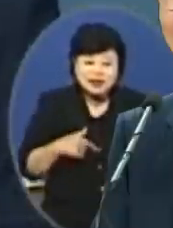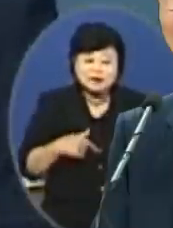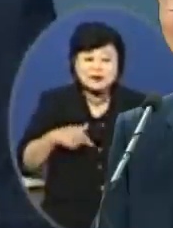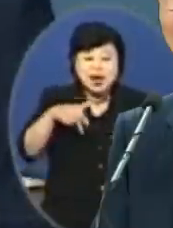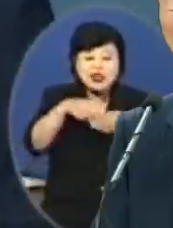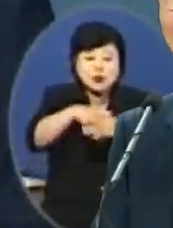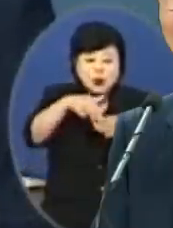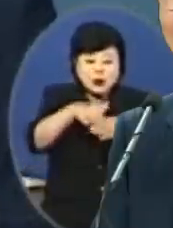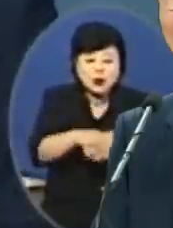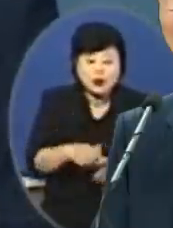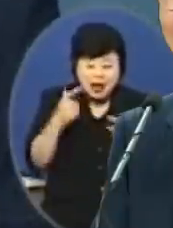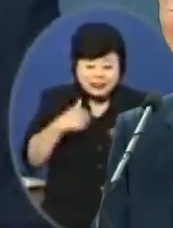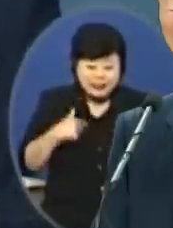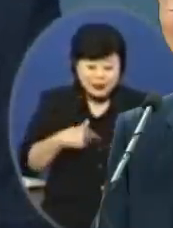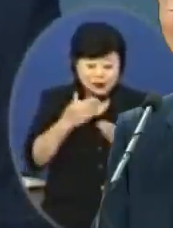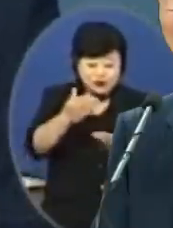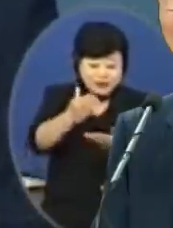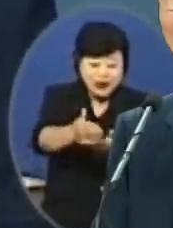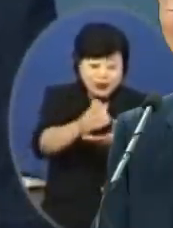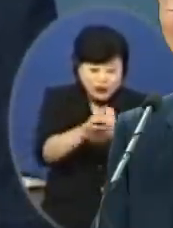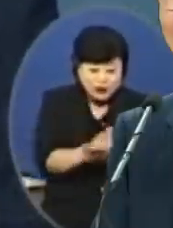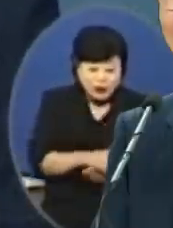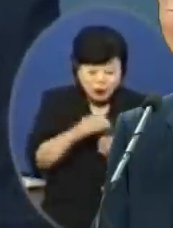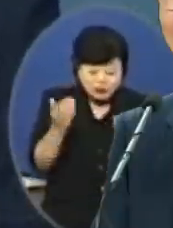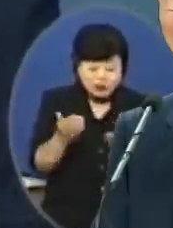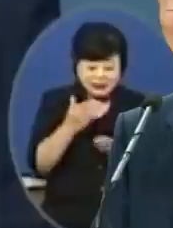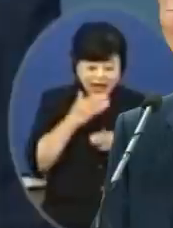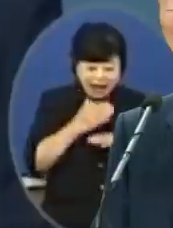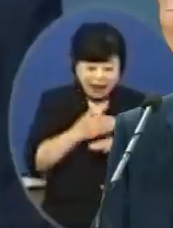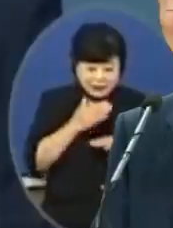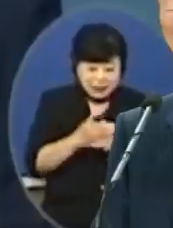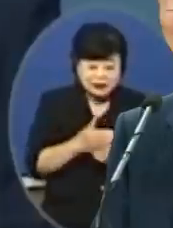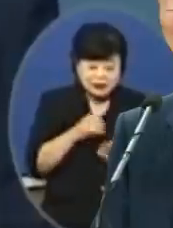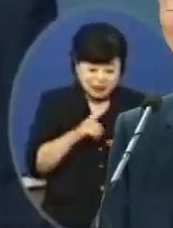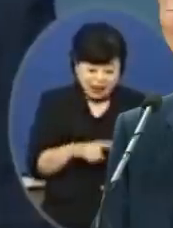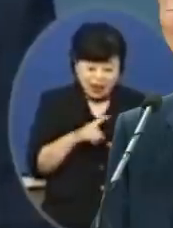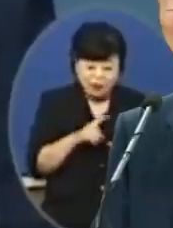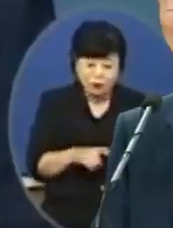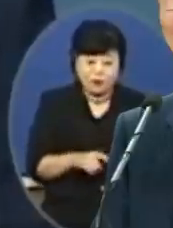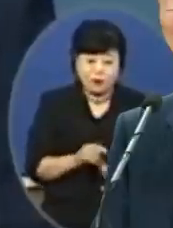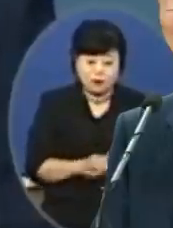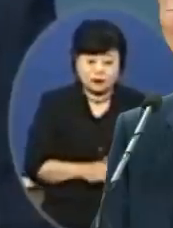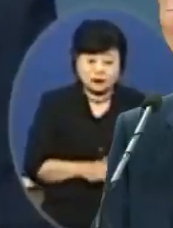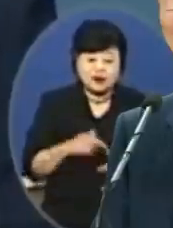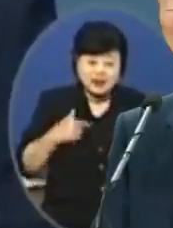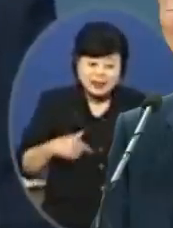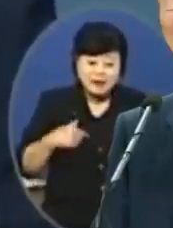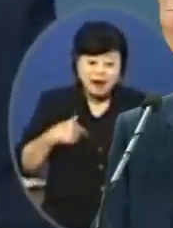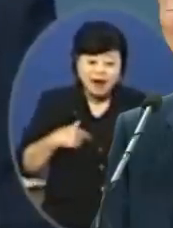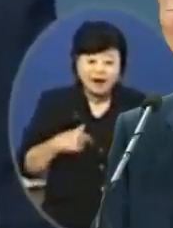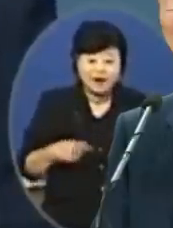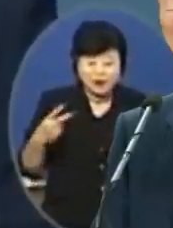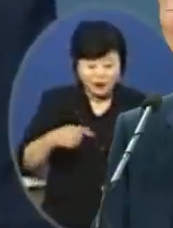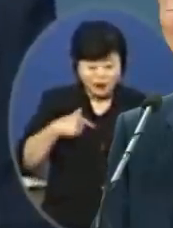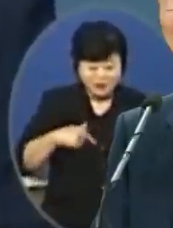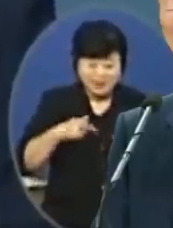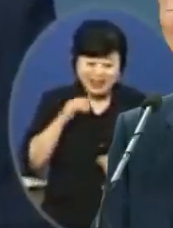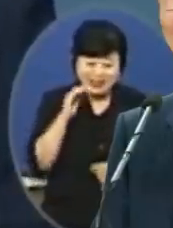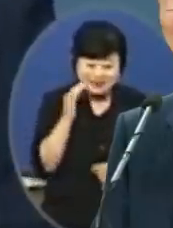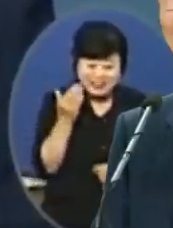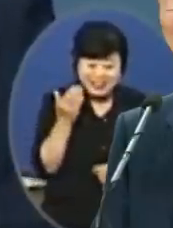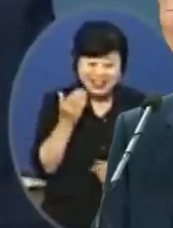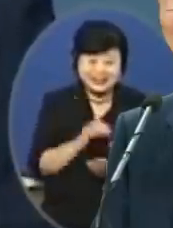종교입니다. 항상 기뻐하라, 쉬지 말고 기도하라, 범사에 감사하라고 하신 말씀대로 우리는 기뻐하고 또 기뻐해야 되는